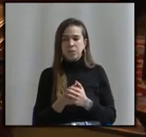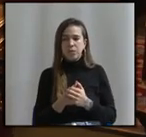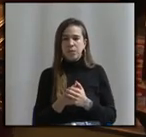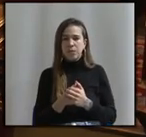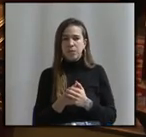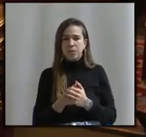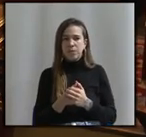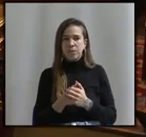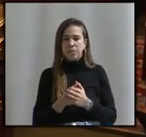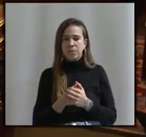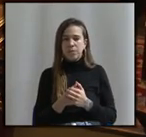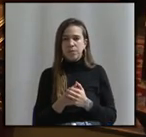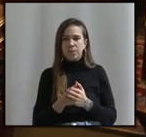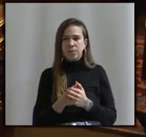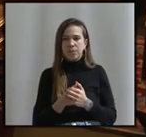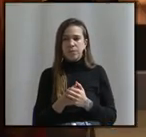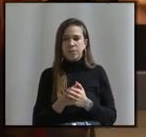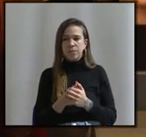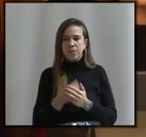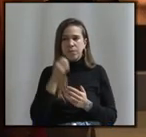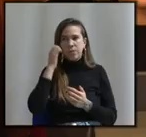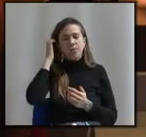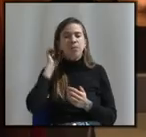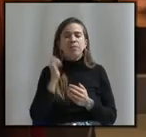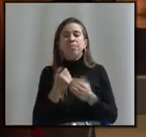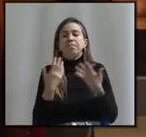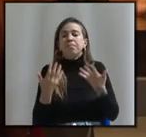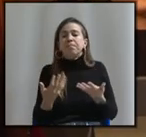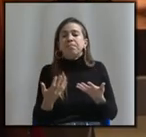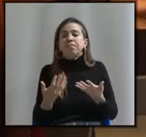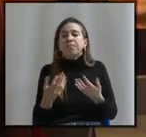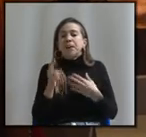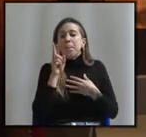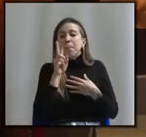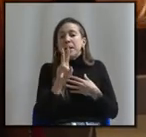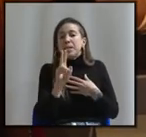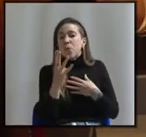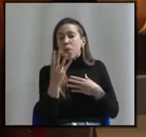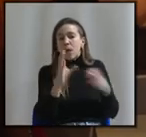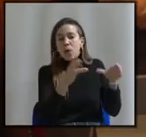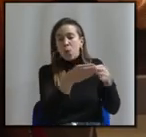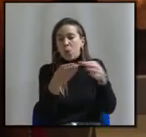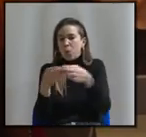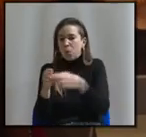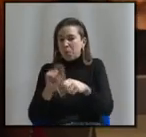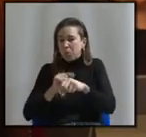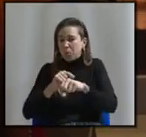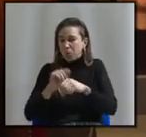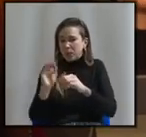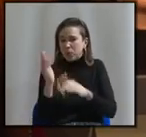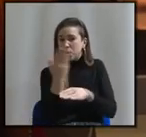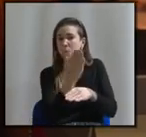Sí, vale, gràcies. Bueno, veig que els 4 grups que presenten aquesta moció ja